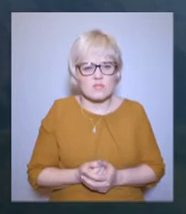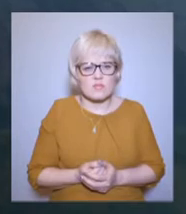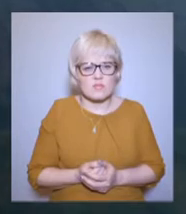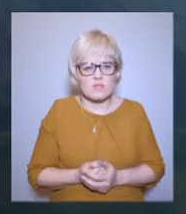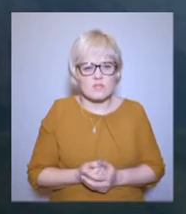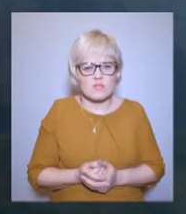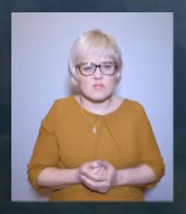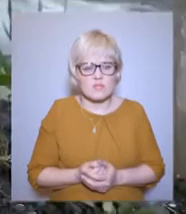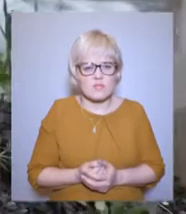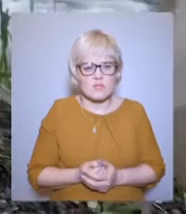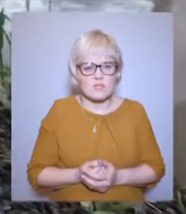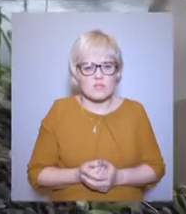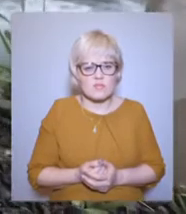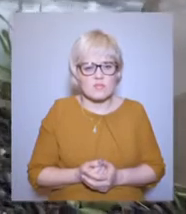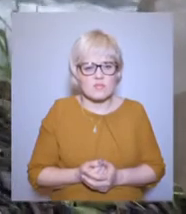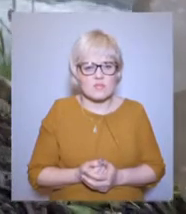Урале.